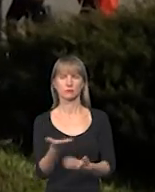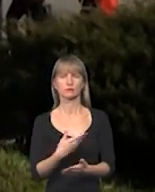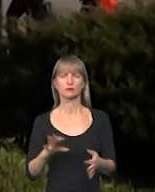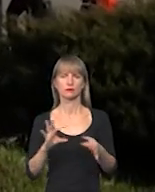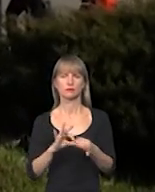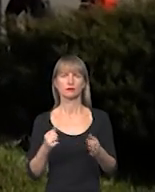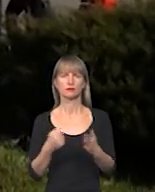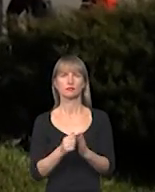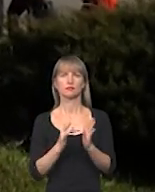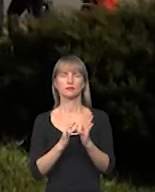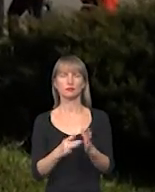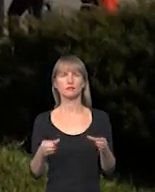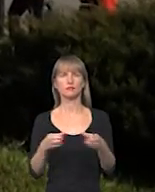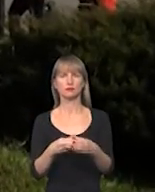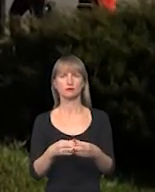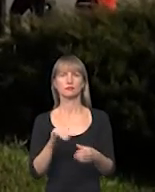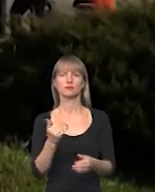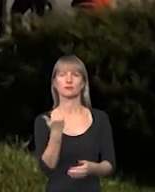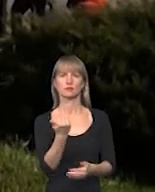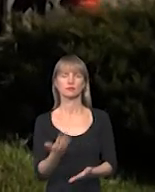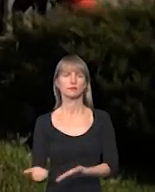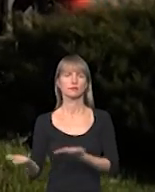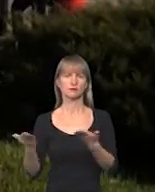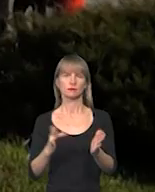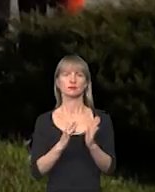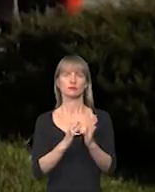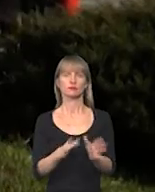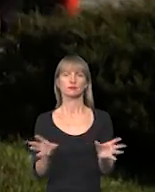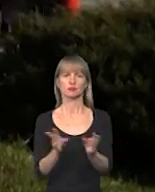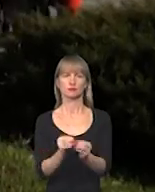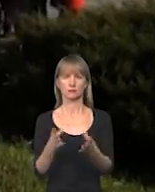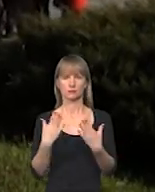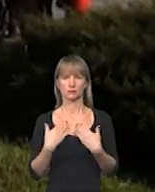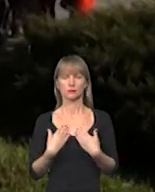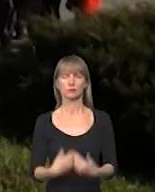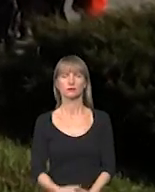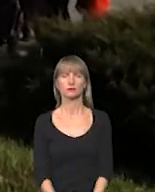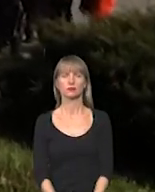приєднуємось до екскурсійної групи і вас запрошуємо вирушити разом із нами.